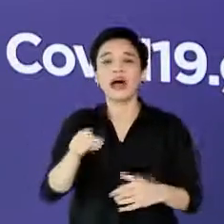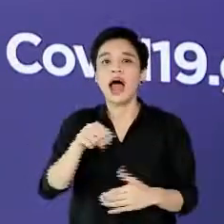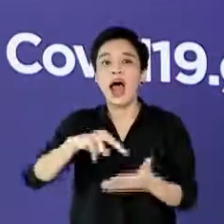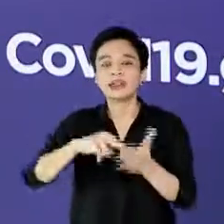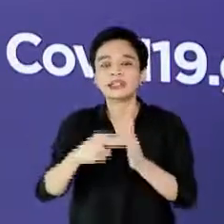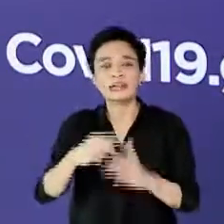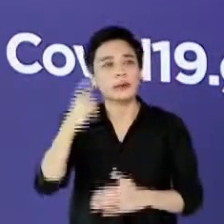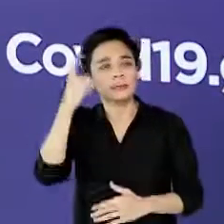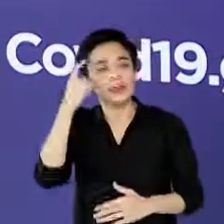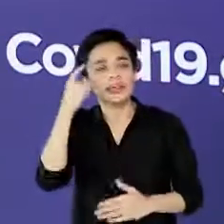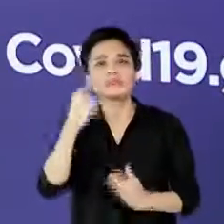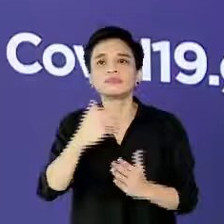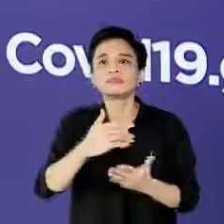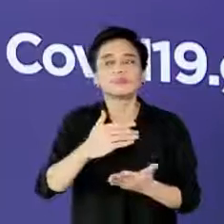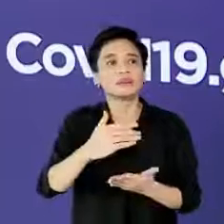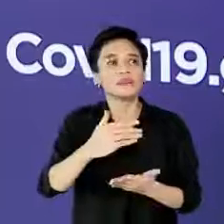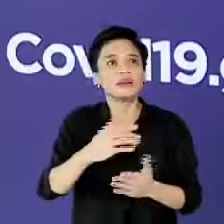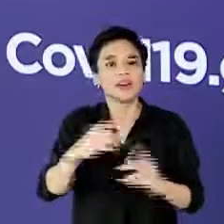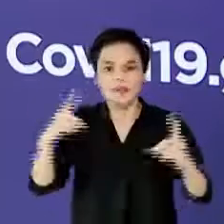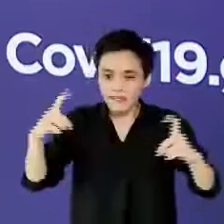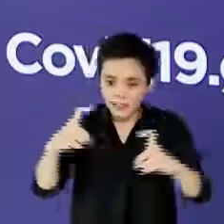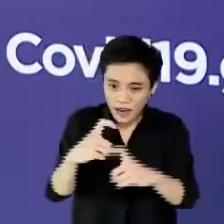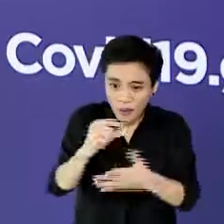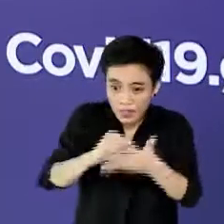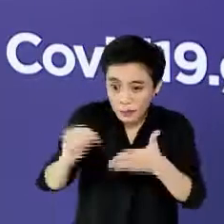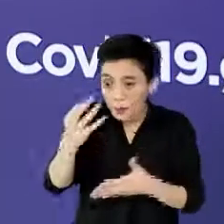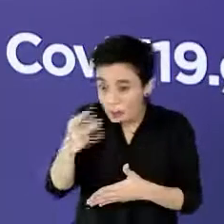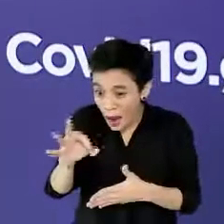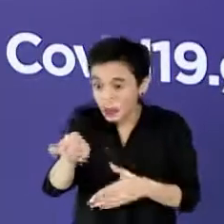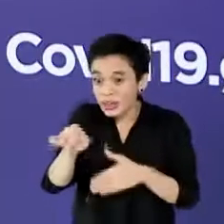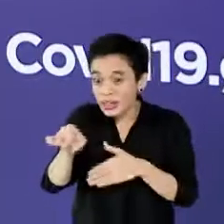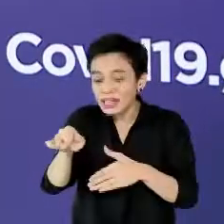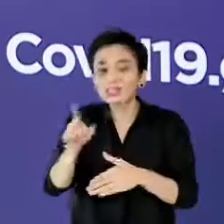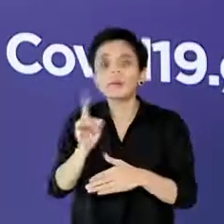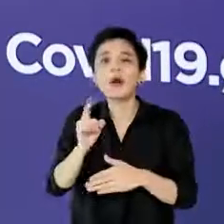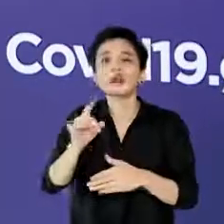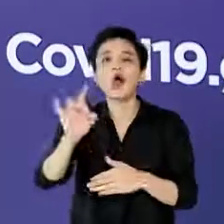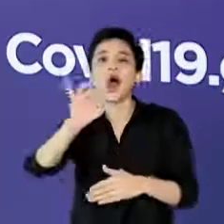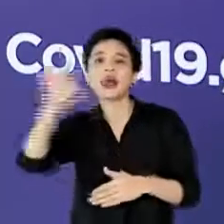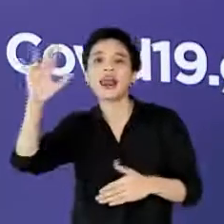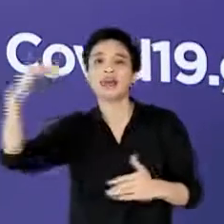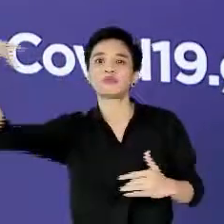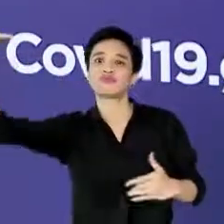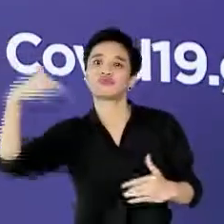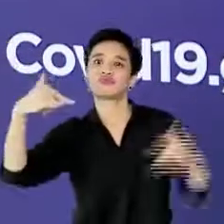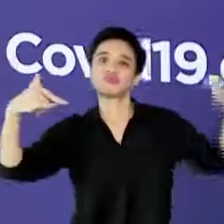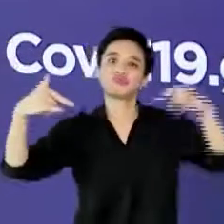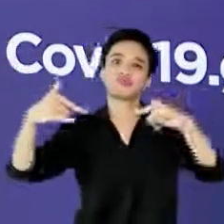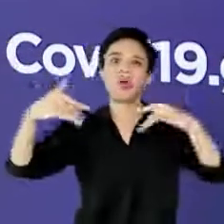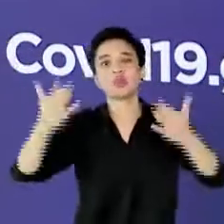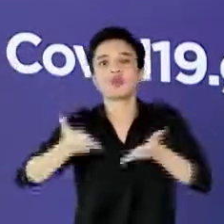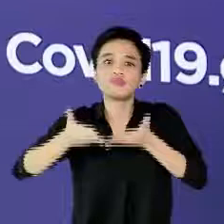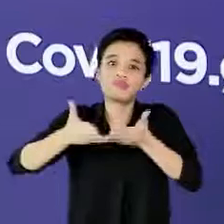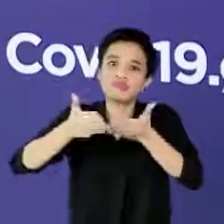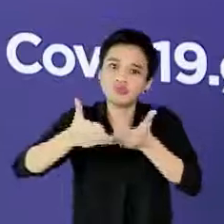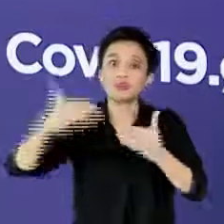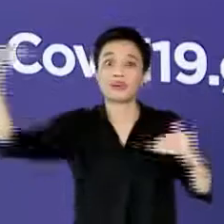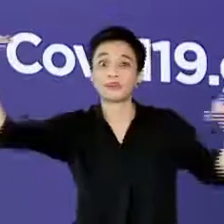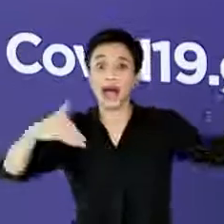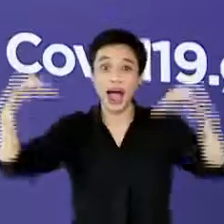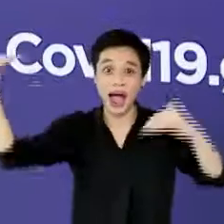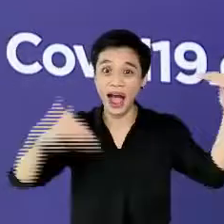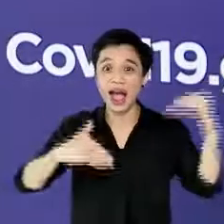Tangkal varian-varian baru yang masuk melalui para pelaku perjalanan luar negeri Jadi mungkin kita harus